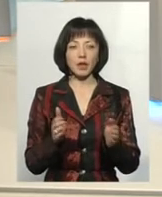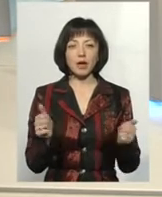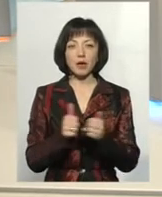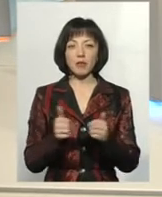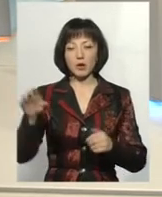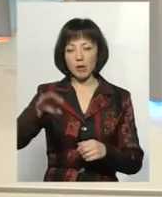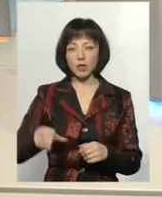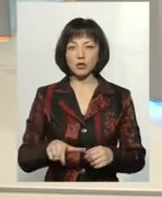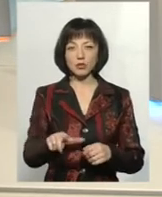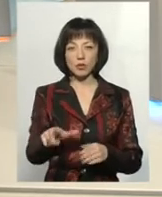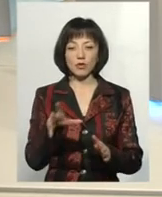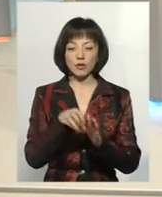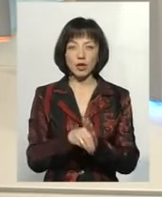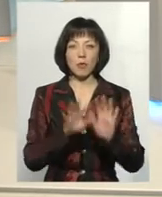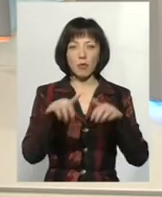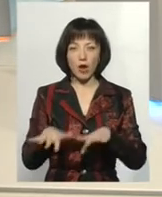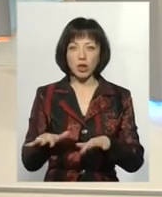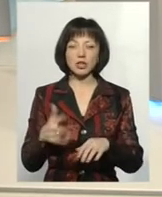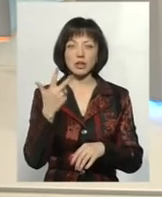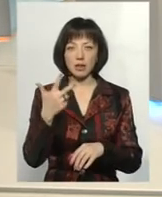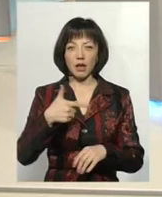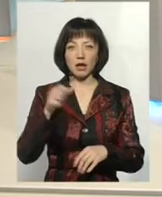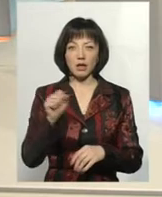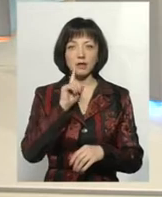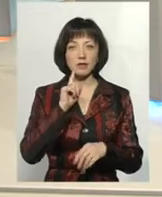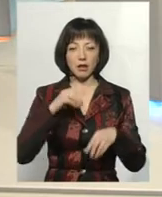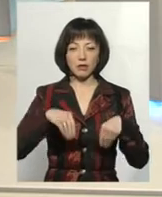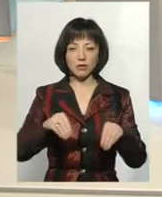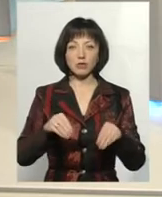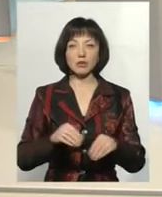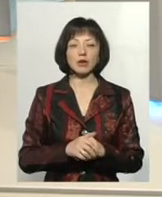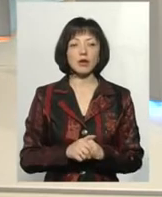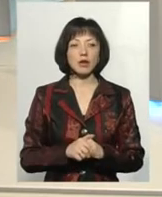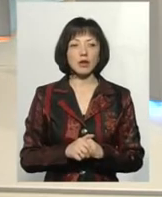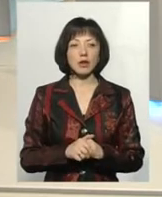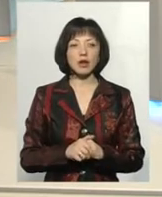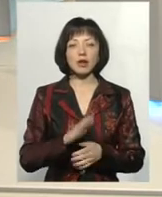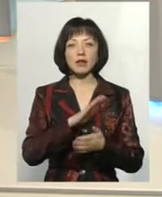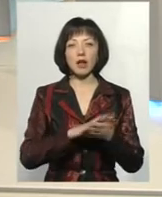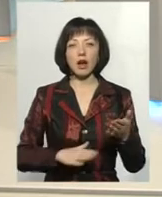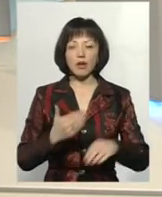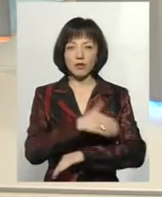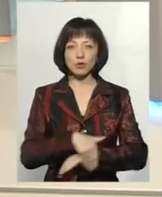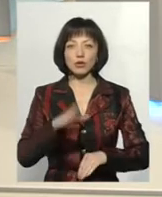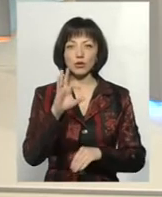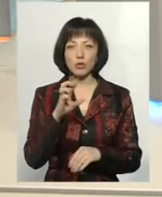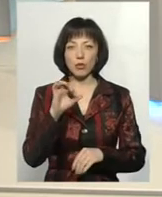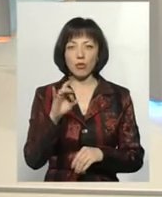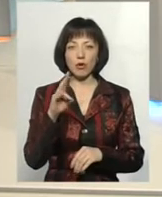прибережна смуга, тобто включає в себе пляж і ще 3 гектара зеленої зони, тобто парк молодіжний. Надалі по вулиці Соборній